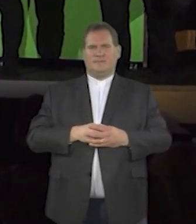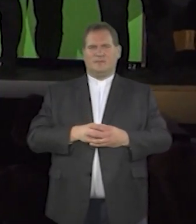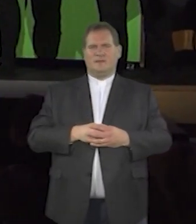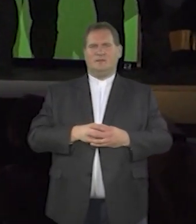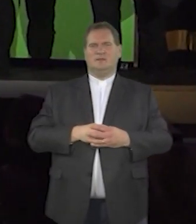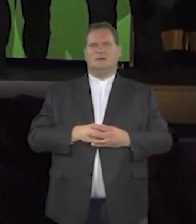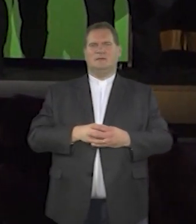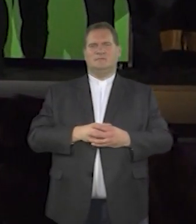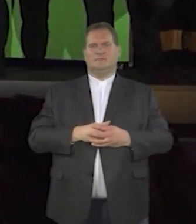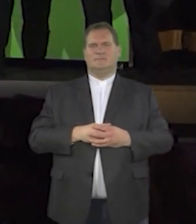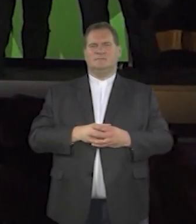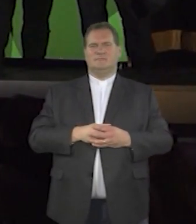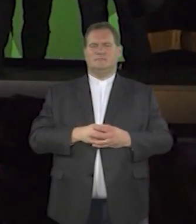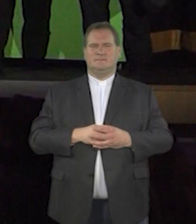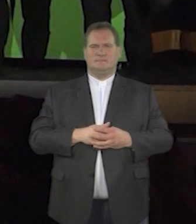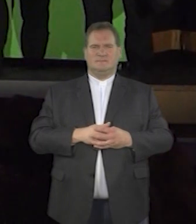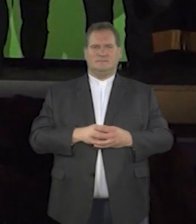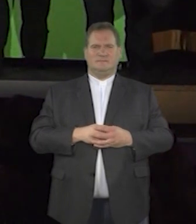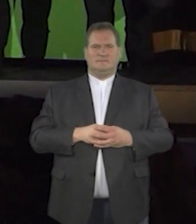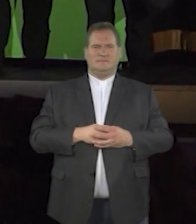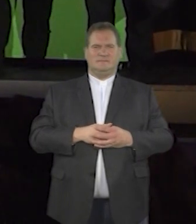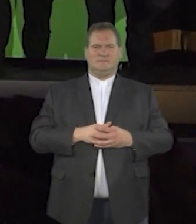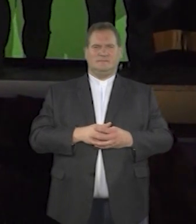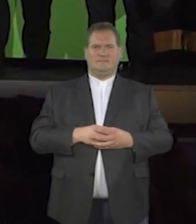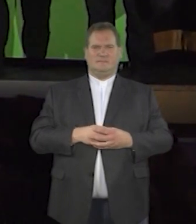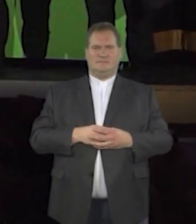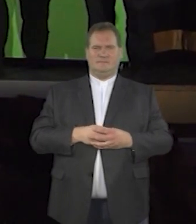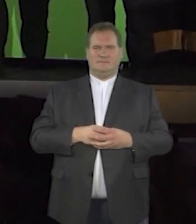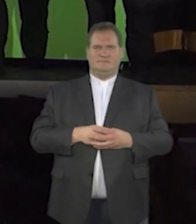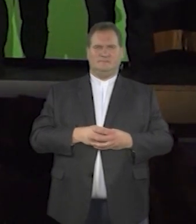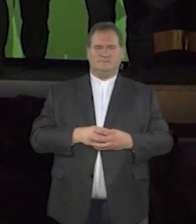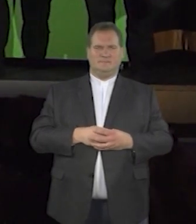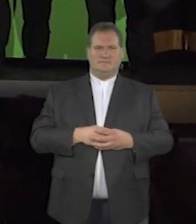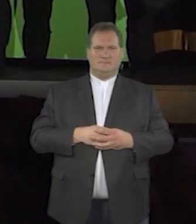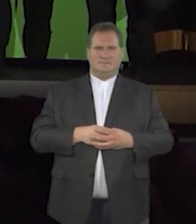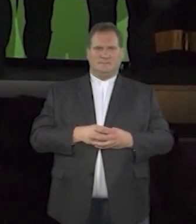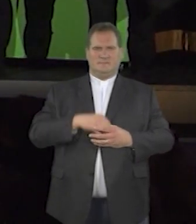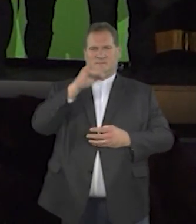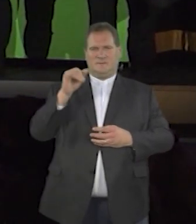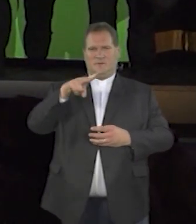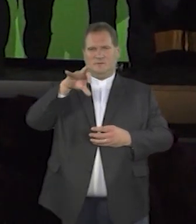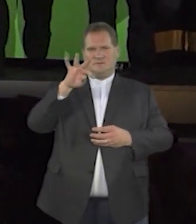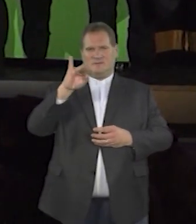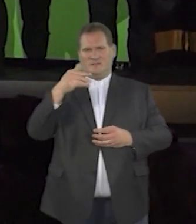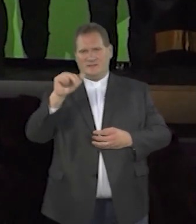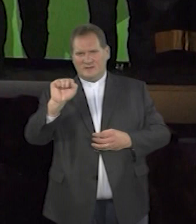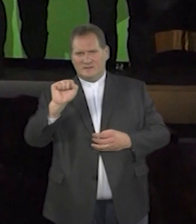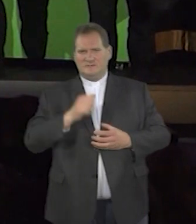Chyba, proszę bardzo. Jeszcze nam daj. Justyna